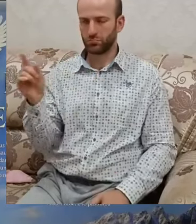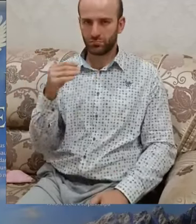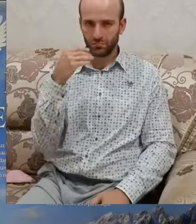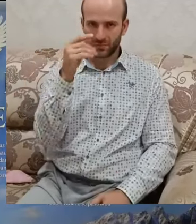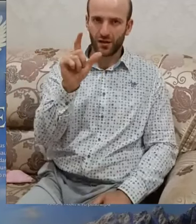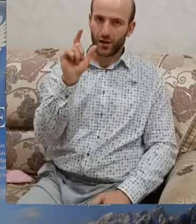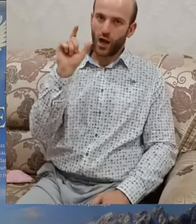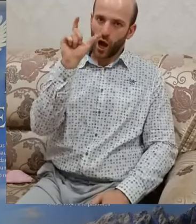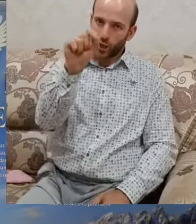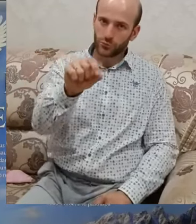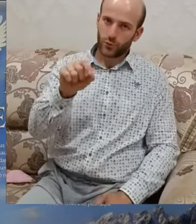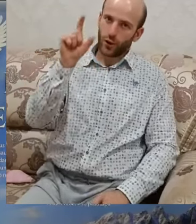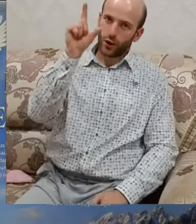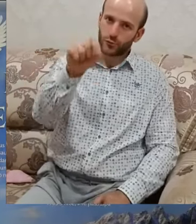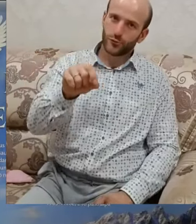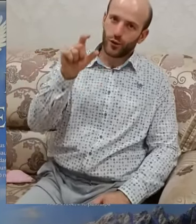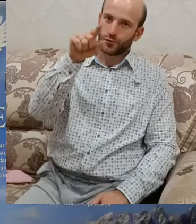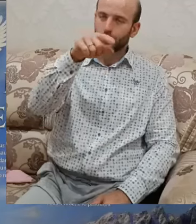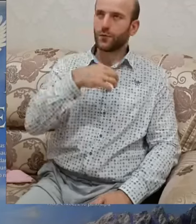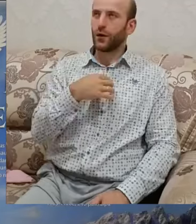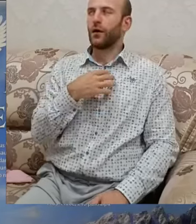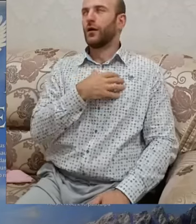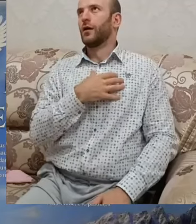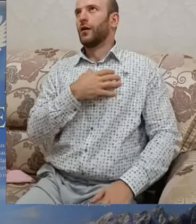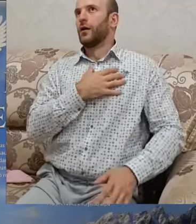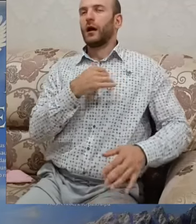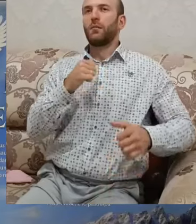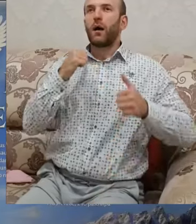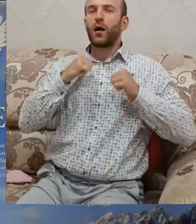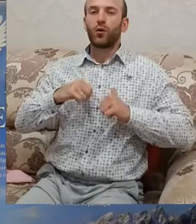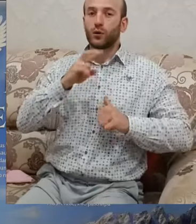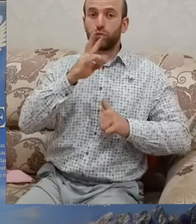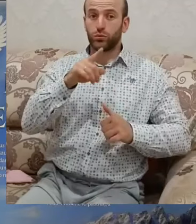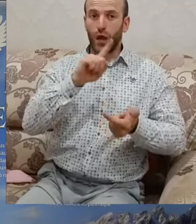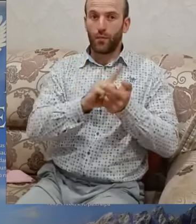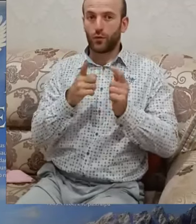Tai yra Dievo išrinkimas. Это Божье избрание.